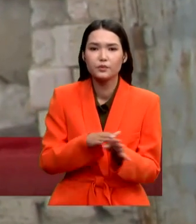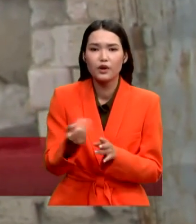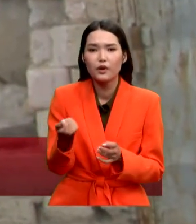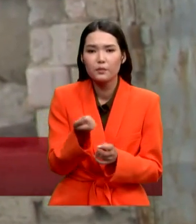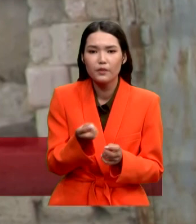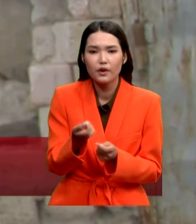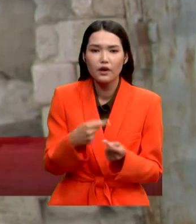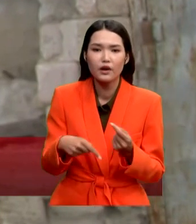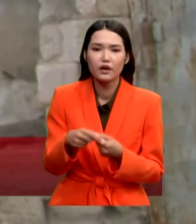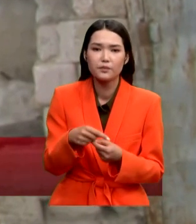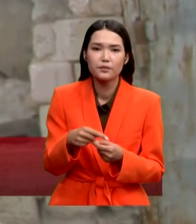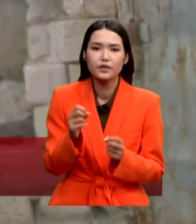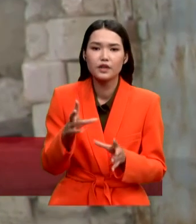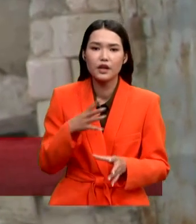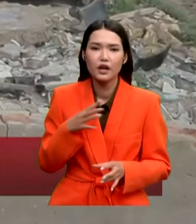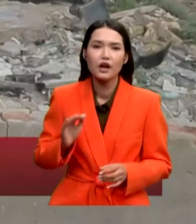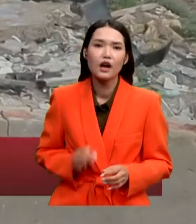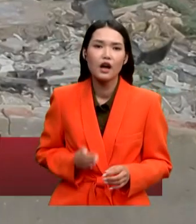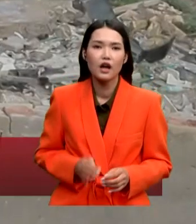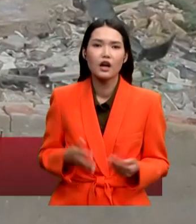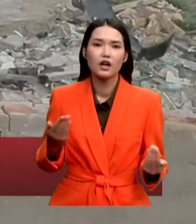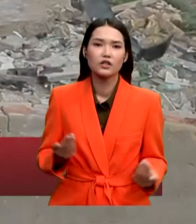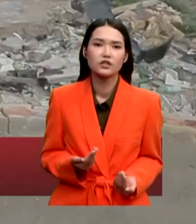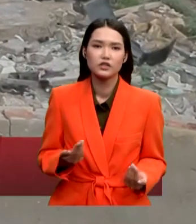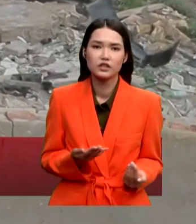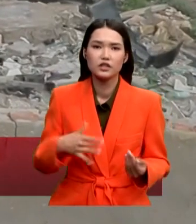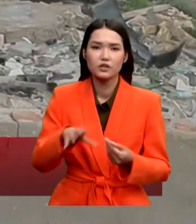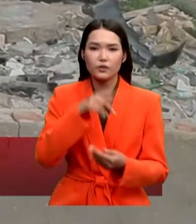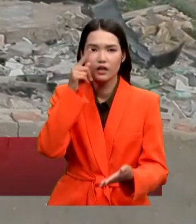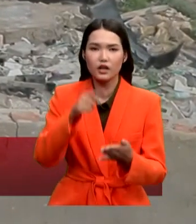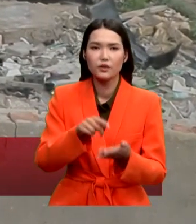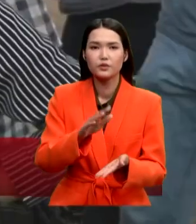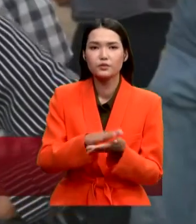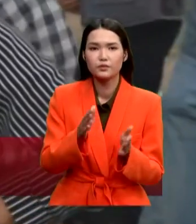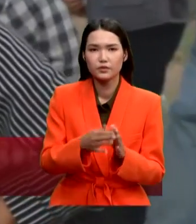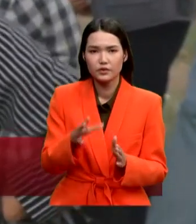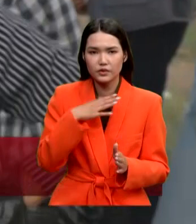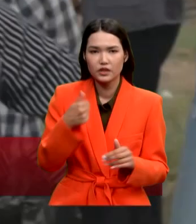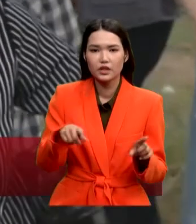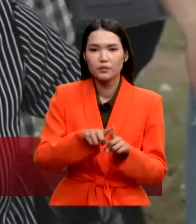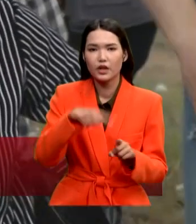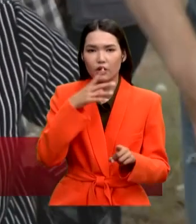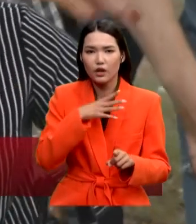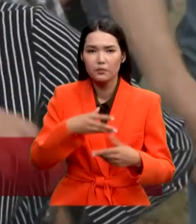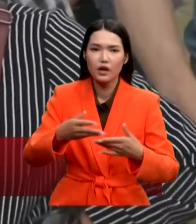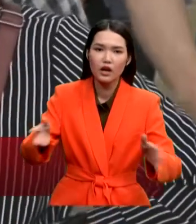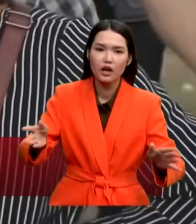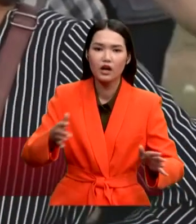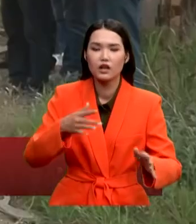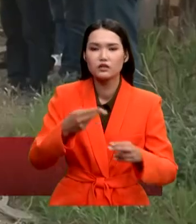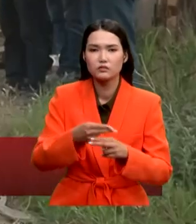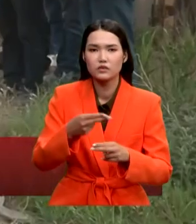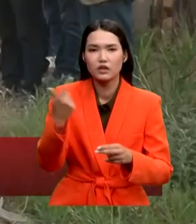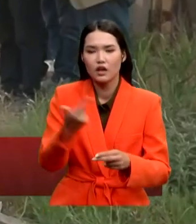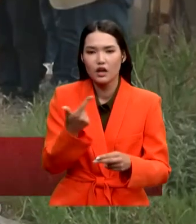это. Владельцы гаражей в микрорайоне Лесхоз стали жертвами воров и вандалов. Причем воровство открыто совершается средь бела